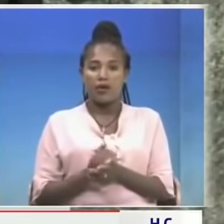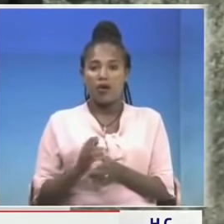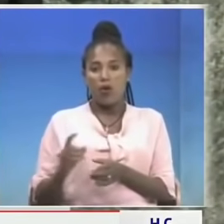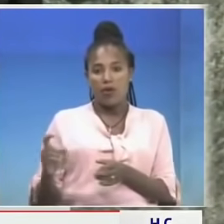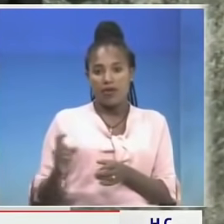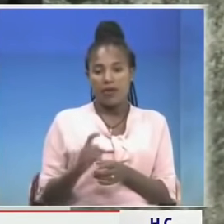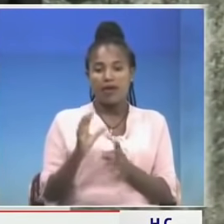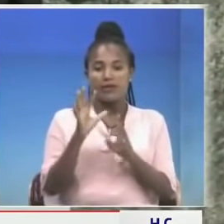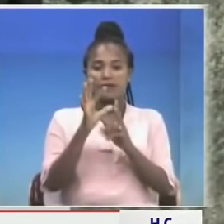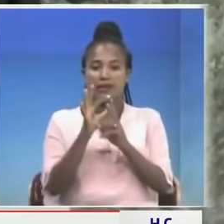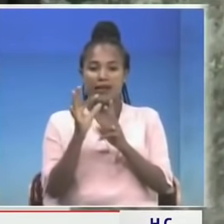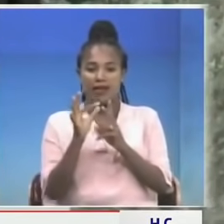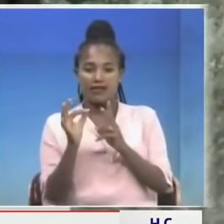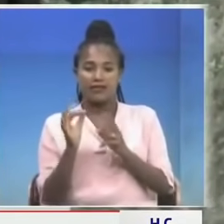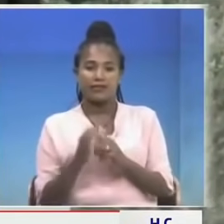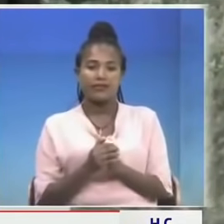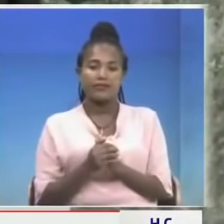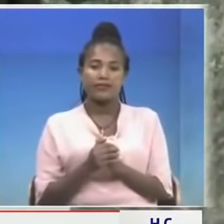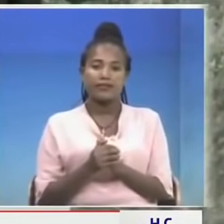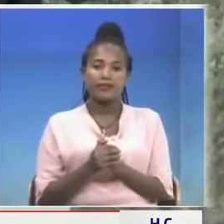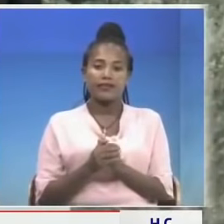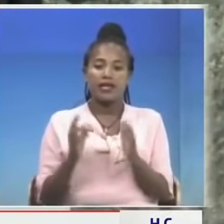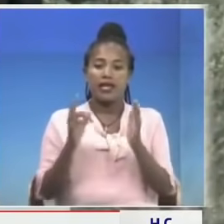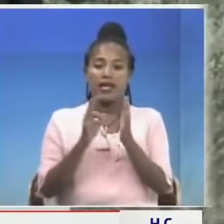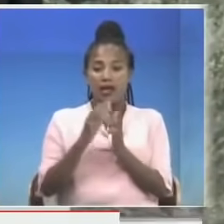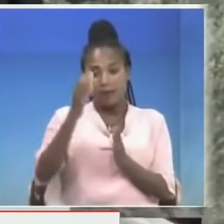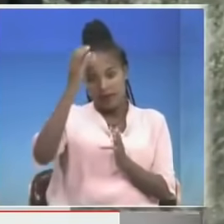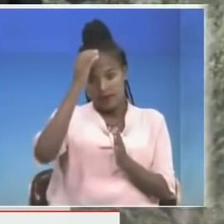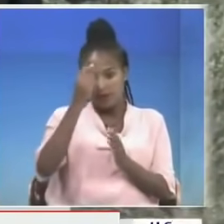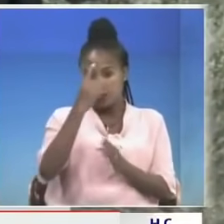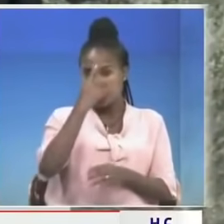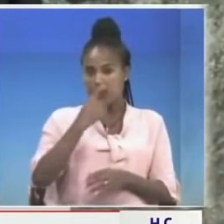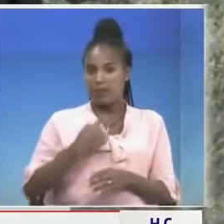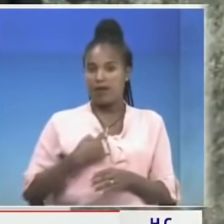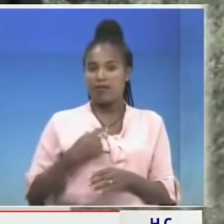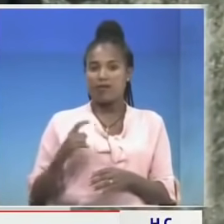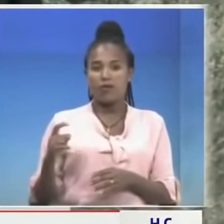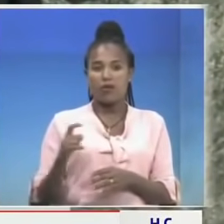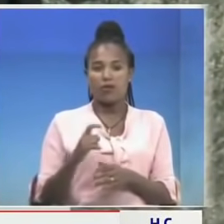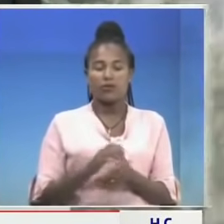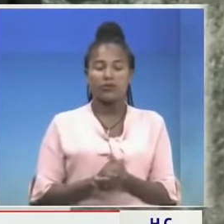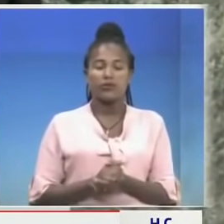ሆኜ ስመረጥ ለህገ መንግስቱ ታማኝ በመሆን